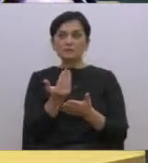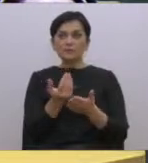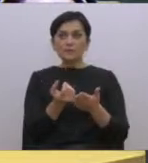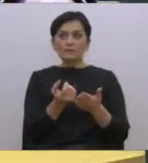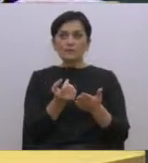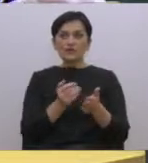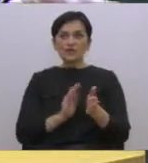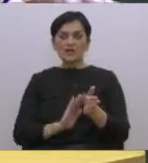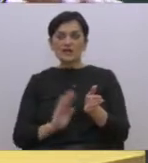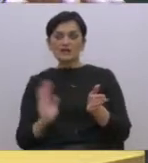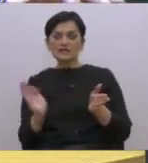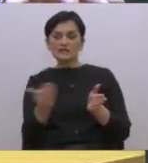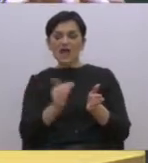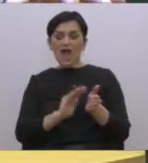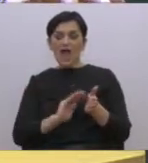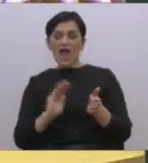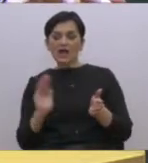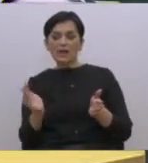შემოვლითი გზები მოიფიქრონ